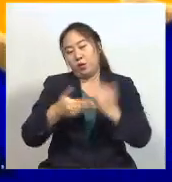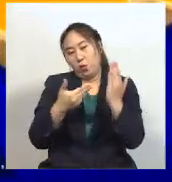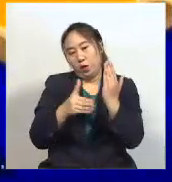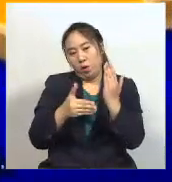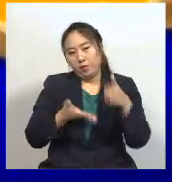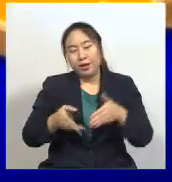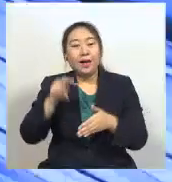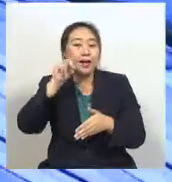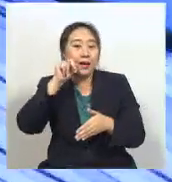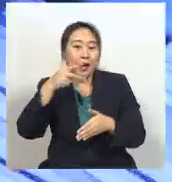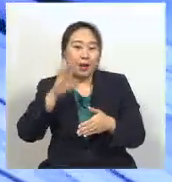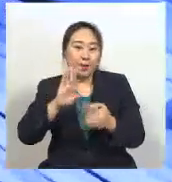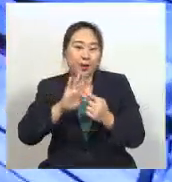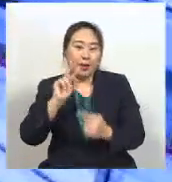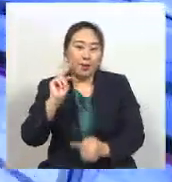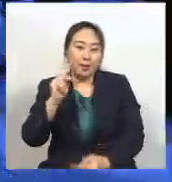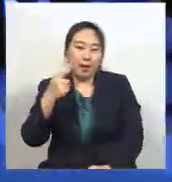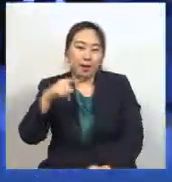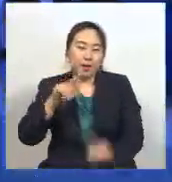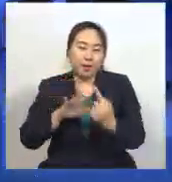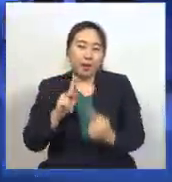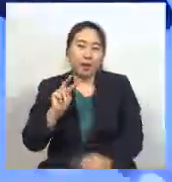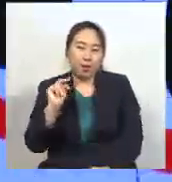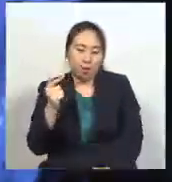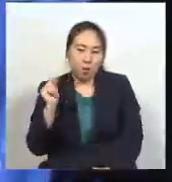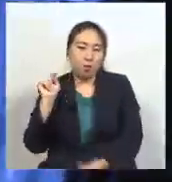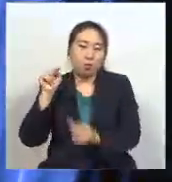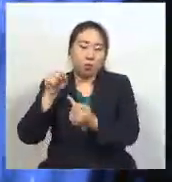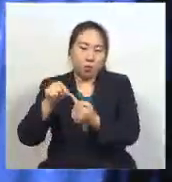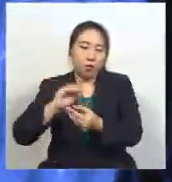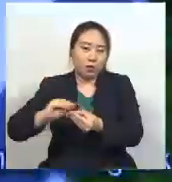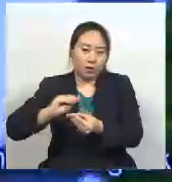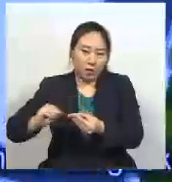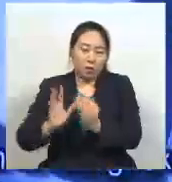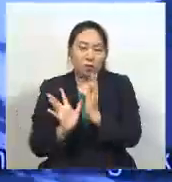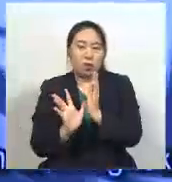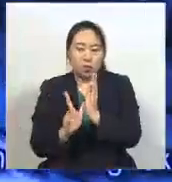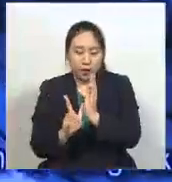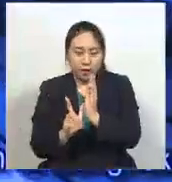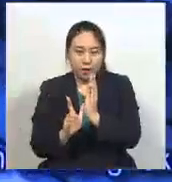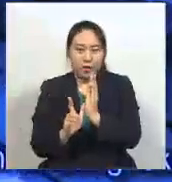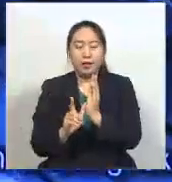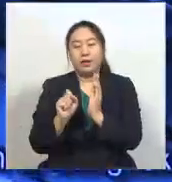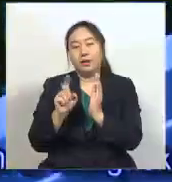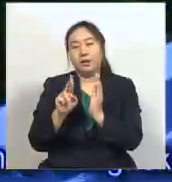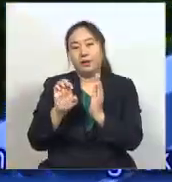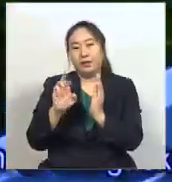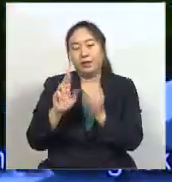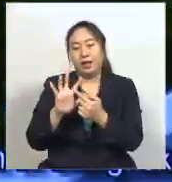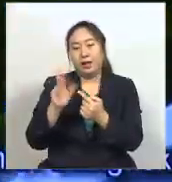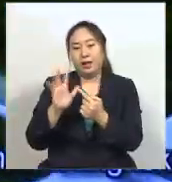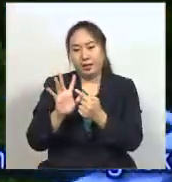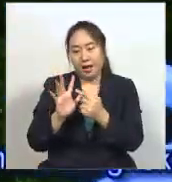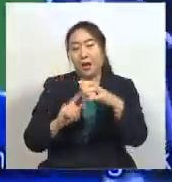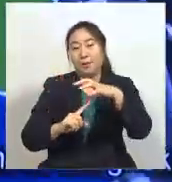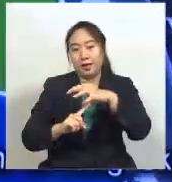กผ่านแม่น้ำบางประกงเข้าสู่สถานีฉะเชิงเทราสถานีชลบุรีสถานีศรีราชาสถานี